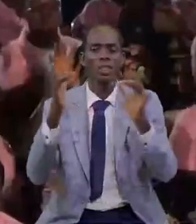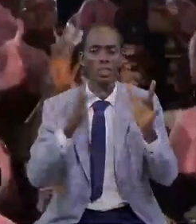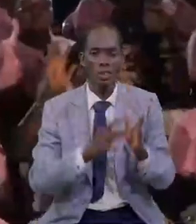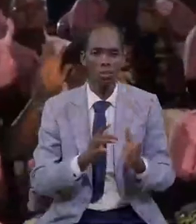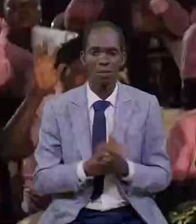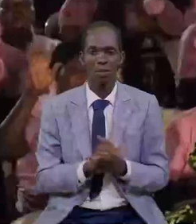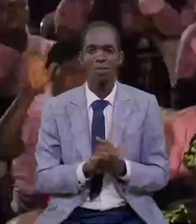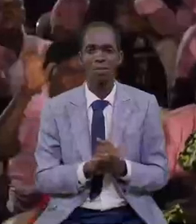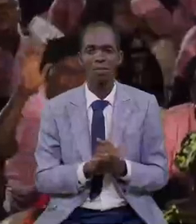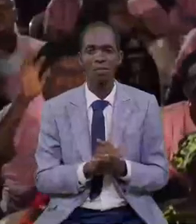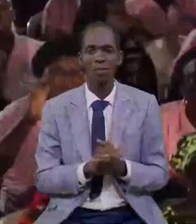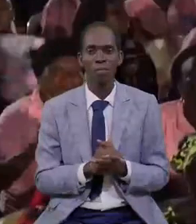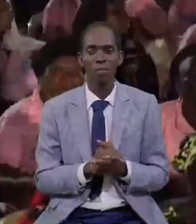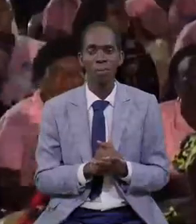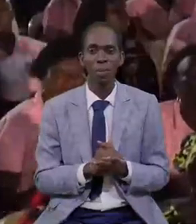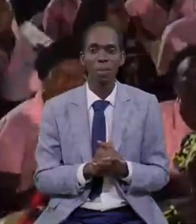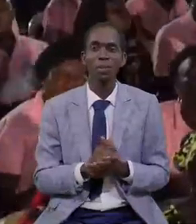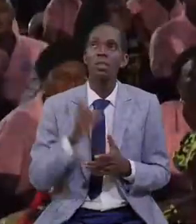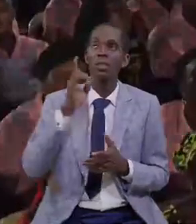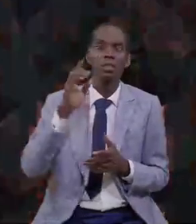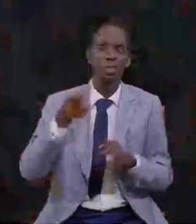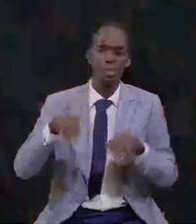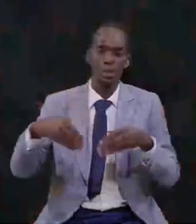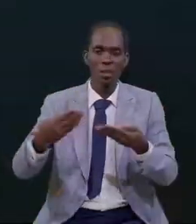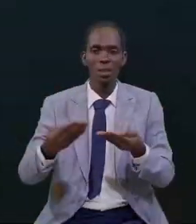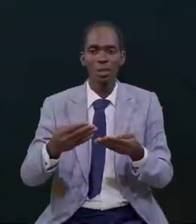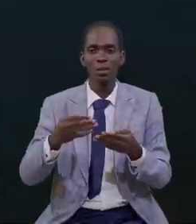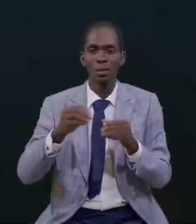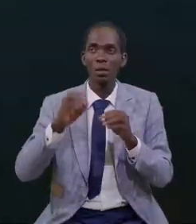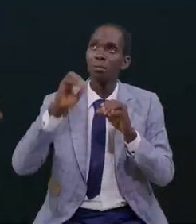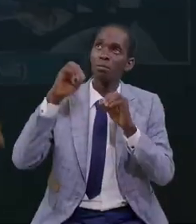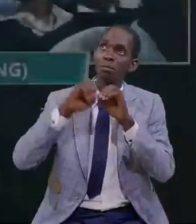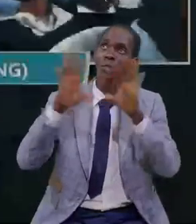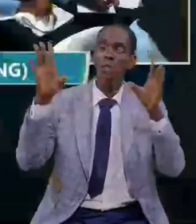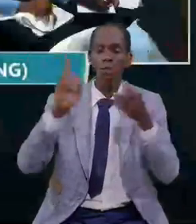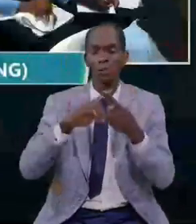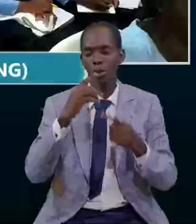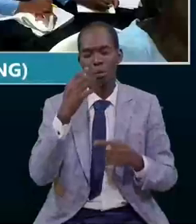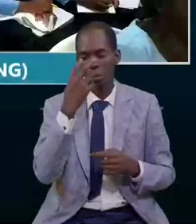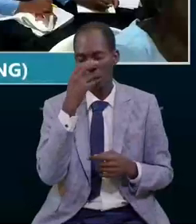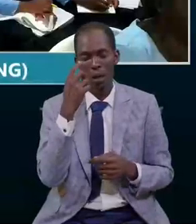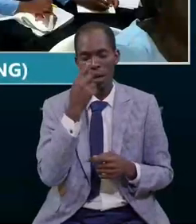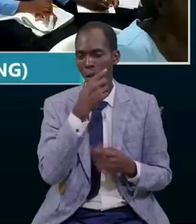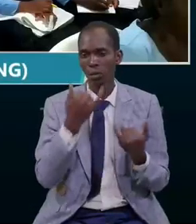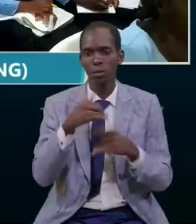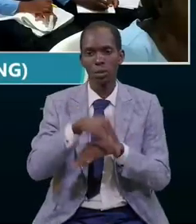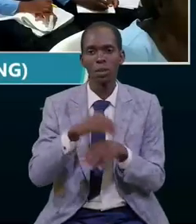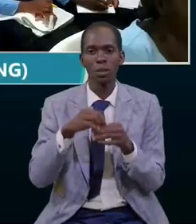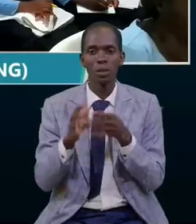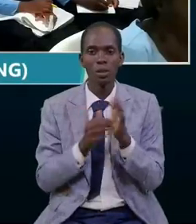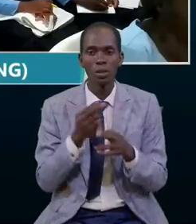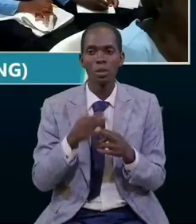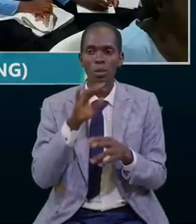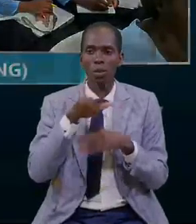nom et il donnera la lumière aux yeux aveugles ce soir ses yeux